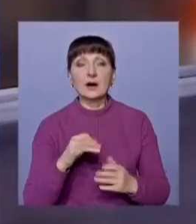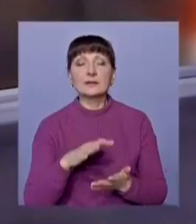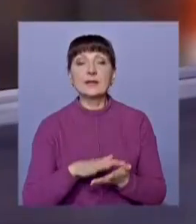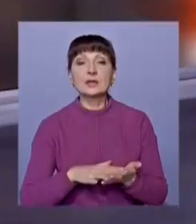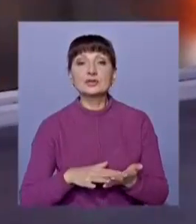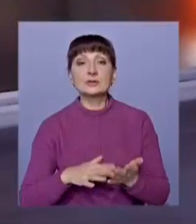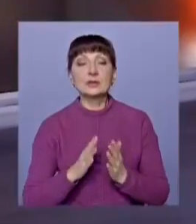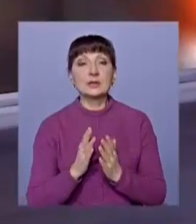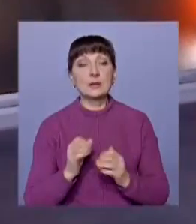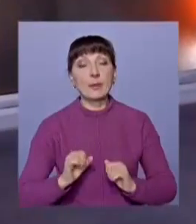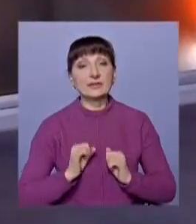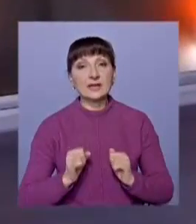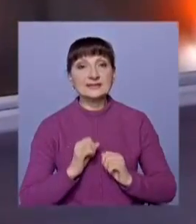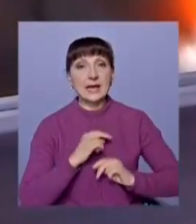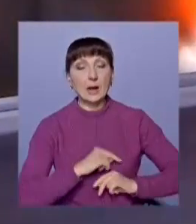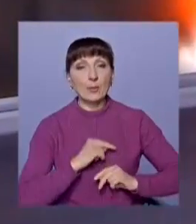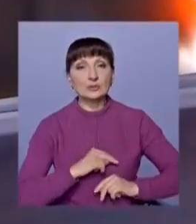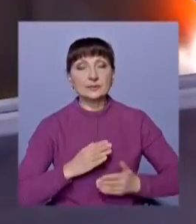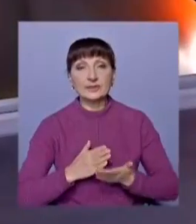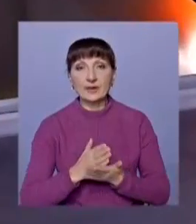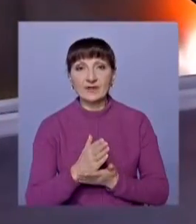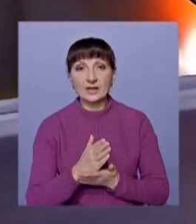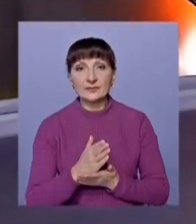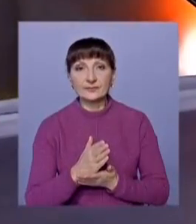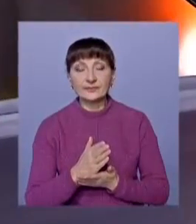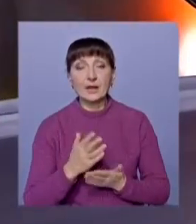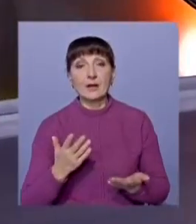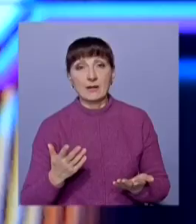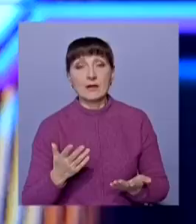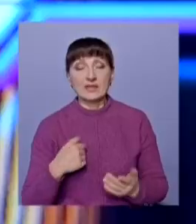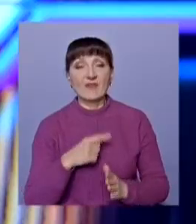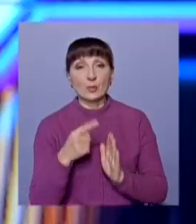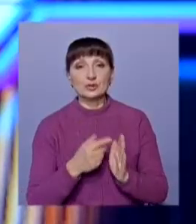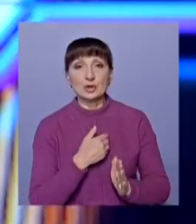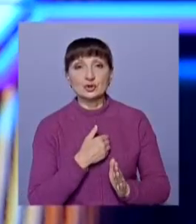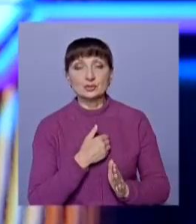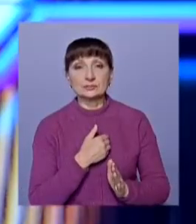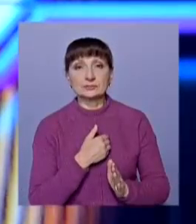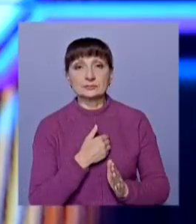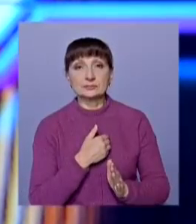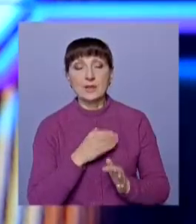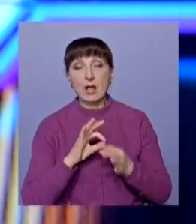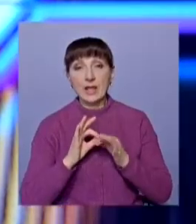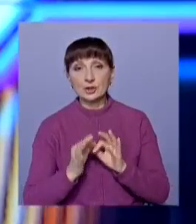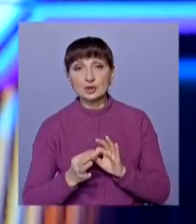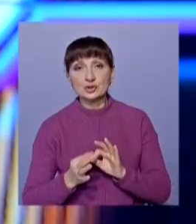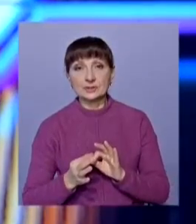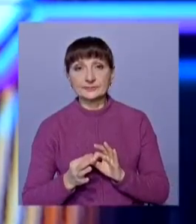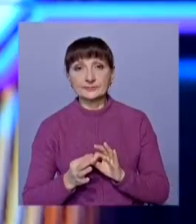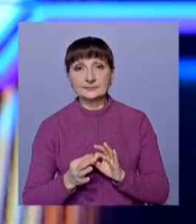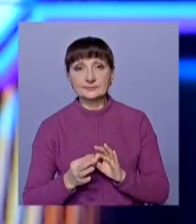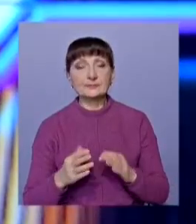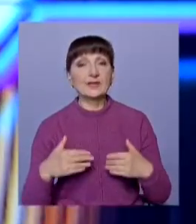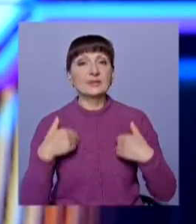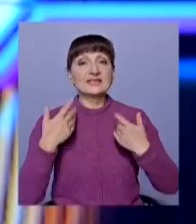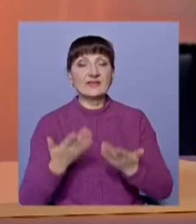шаг и попытаться, да, работать по этим направлениям? Опять же, да, абсолютно обывательский вопрос, но мне кажется, это такой некий логичный следующий шаг в